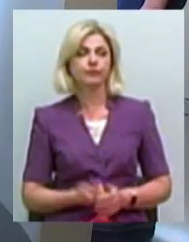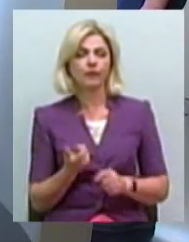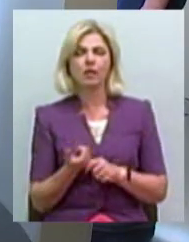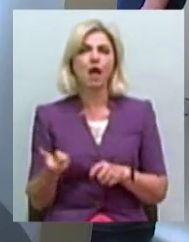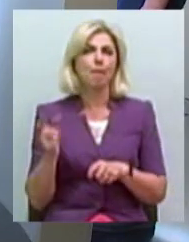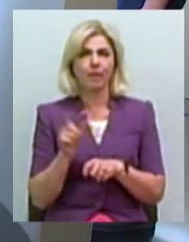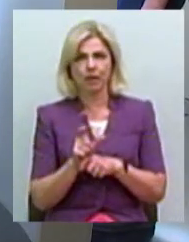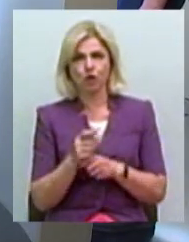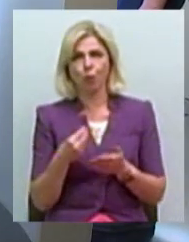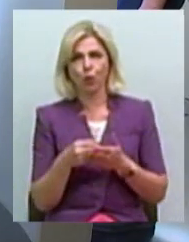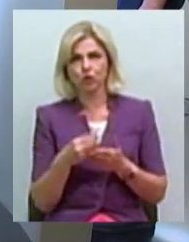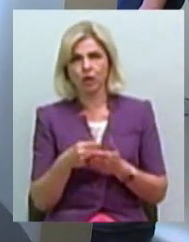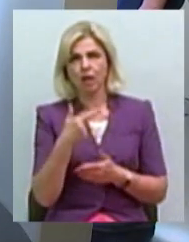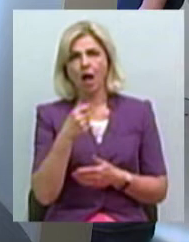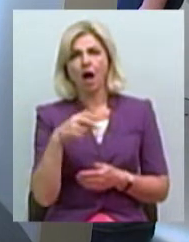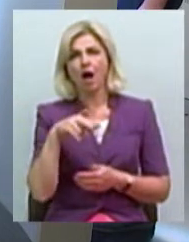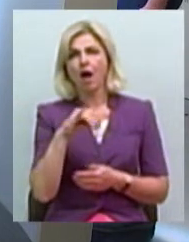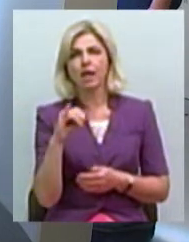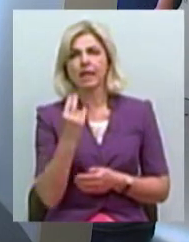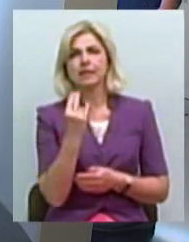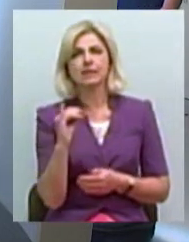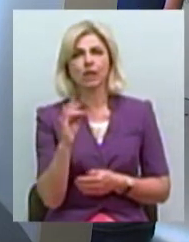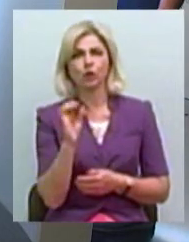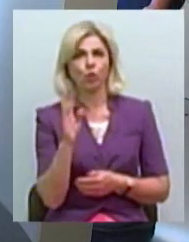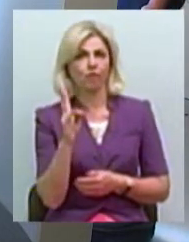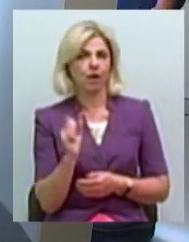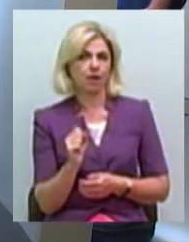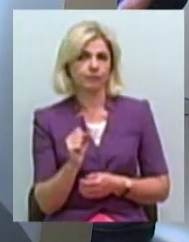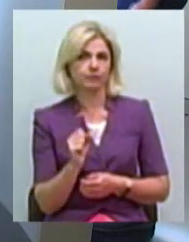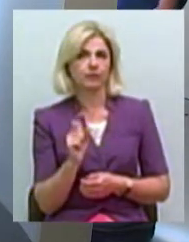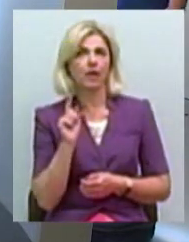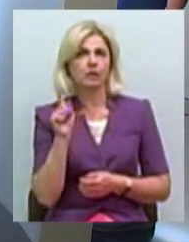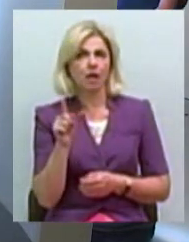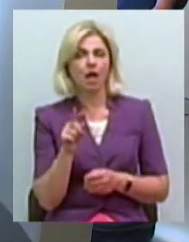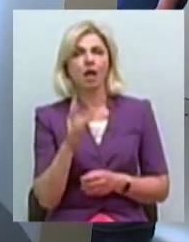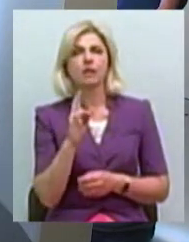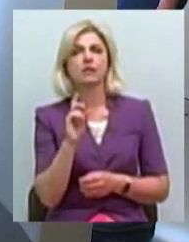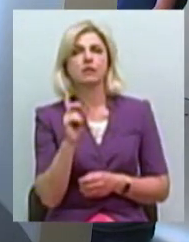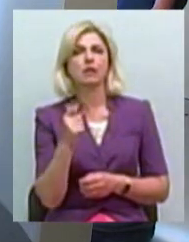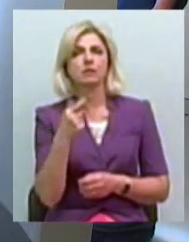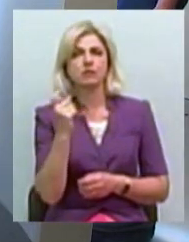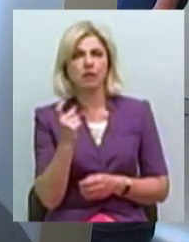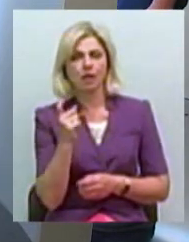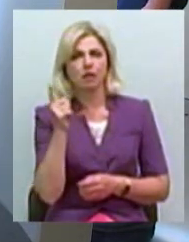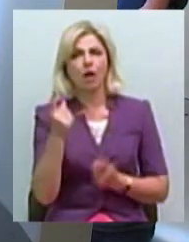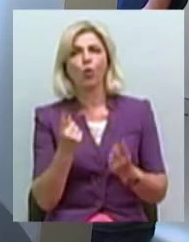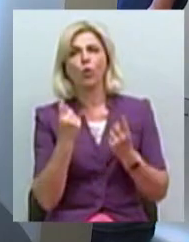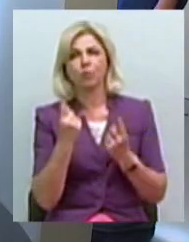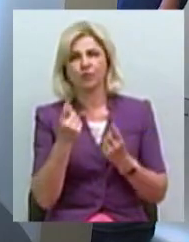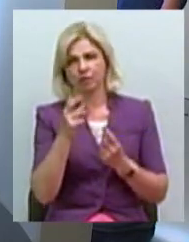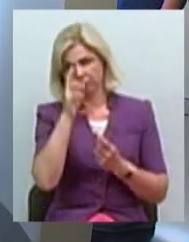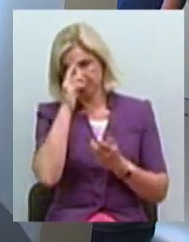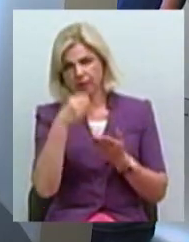бюджет Галицинівська все ж таки, тому в неї якось гімназійний завод, там великі внески. От.